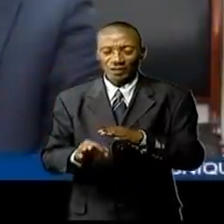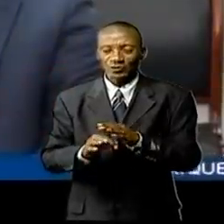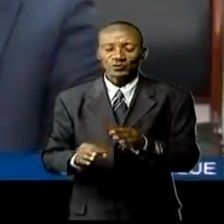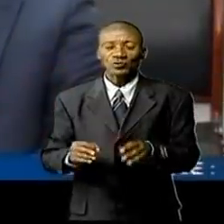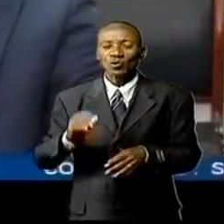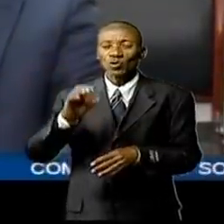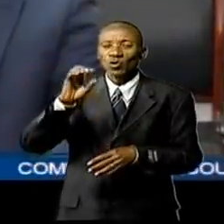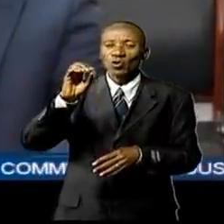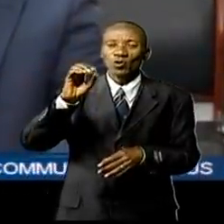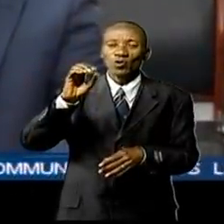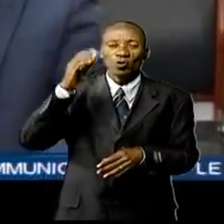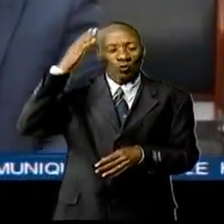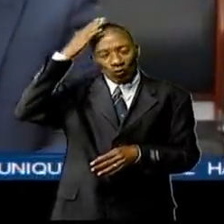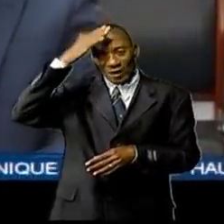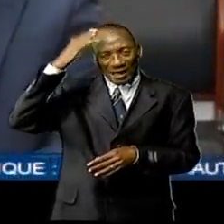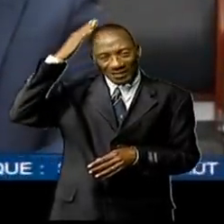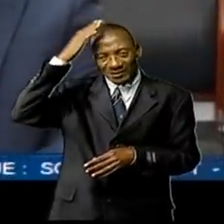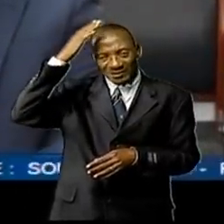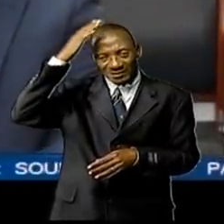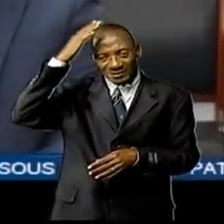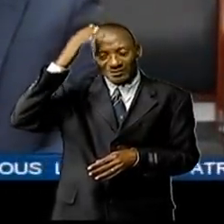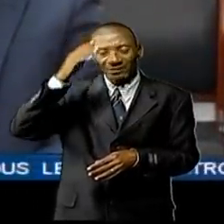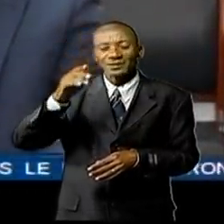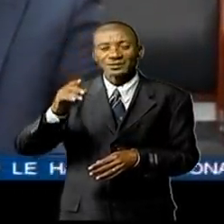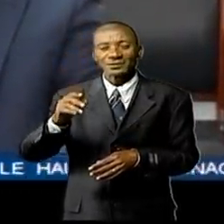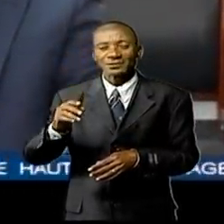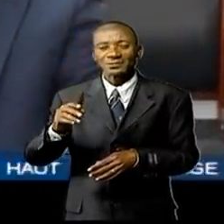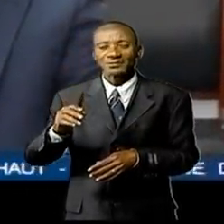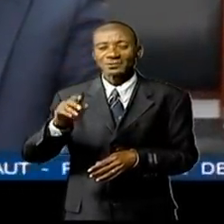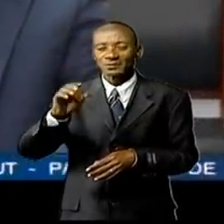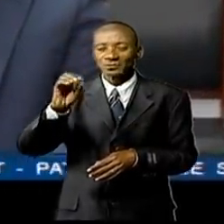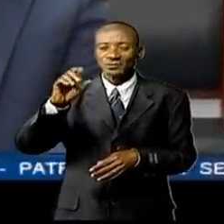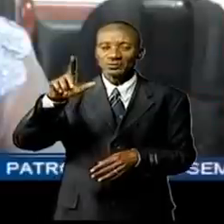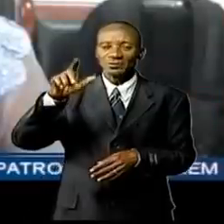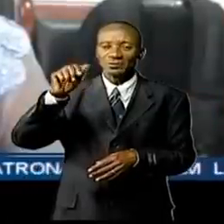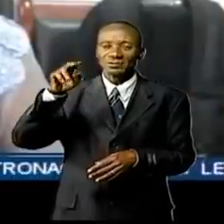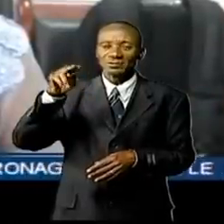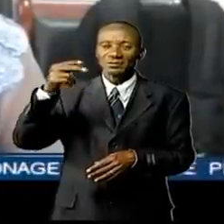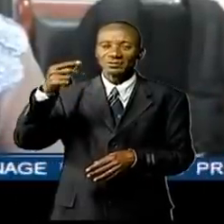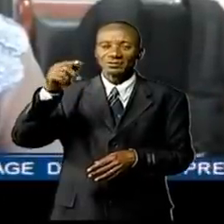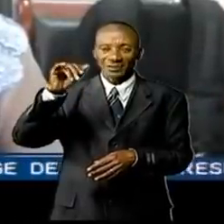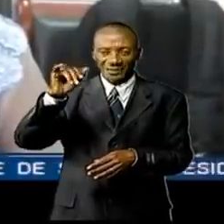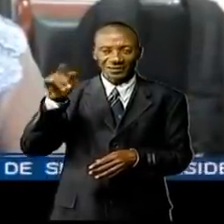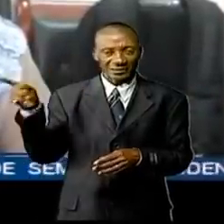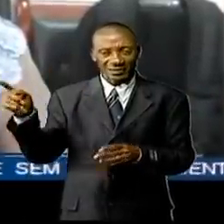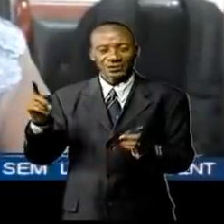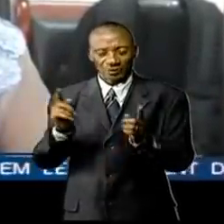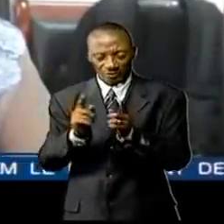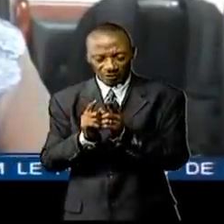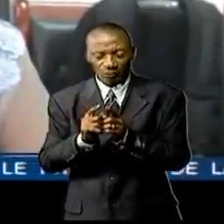Alain Gabriel Olangui, membre du réseau mondial des experts du développement économique et social. Ce